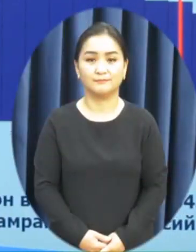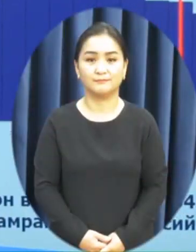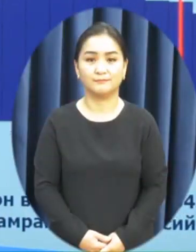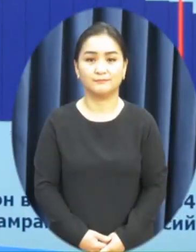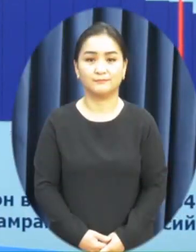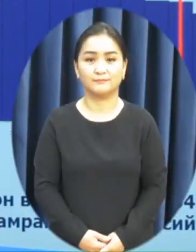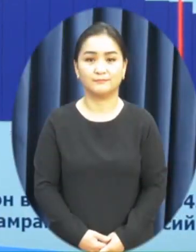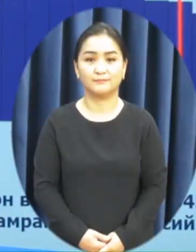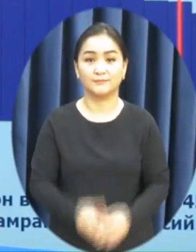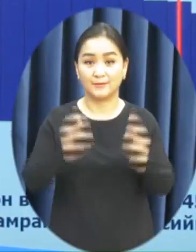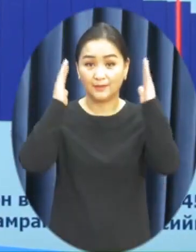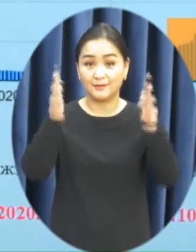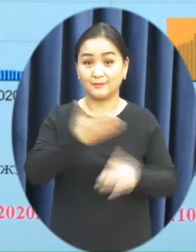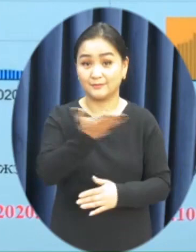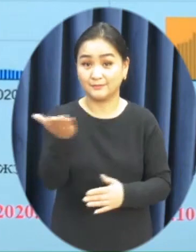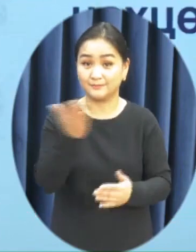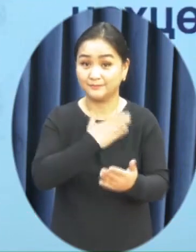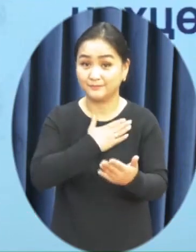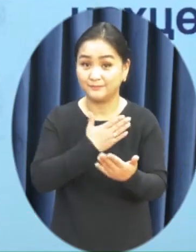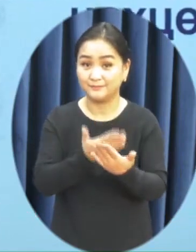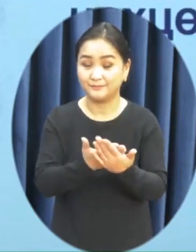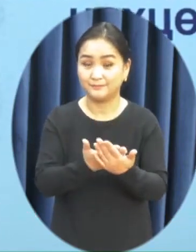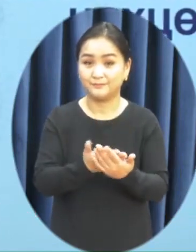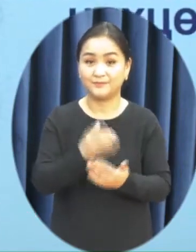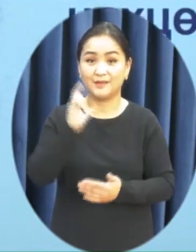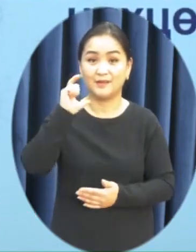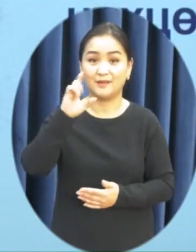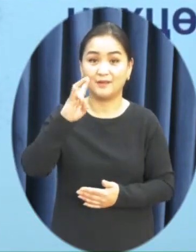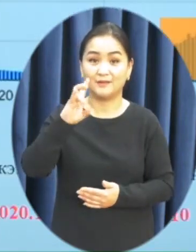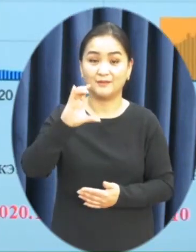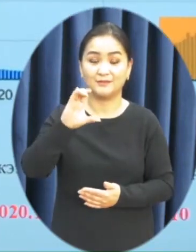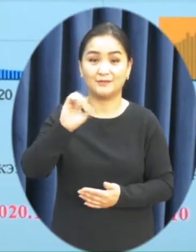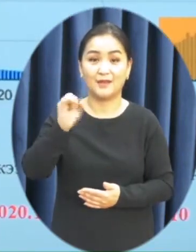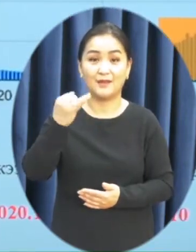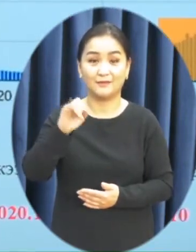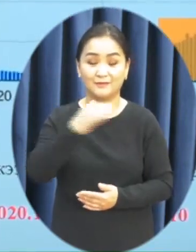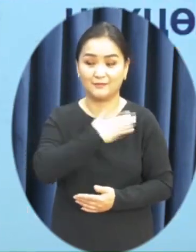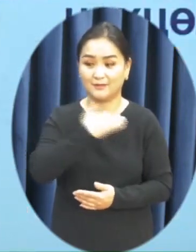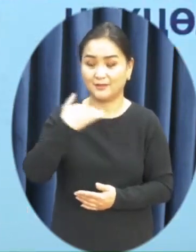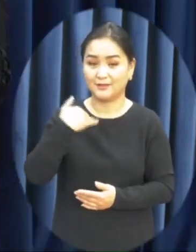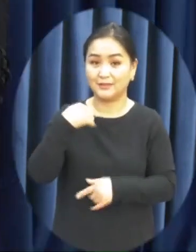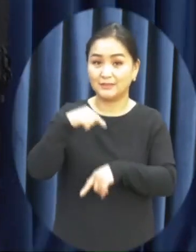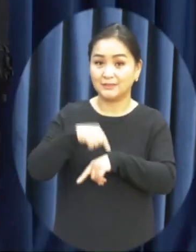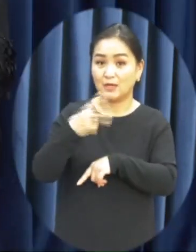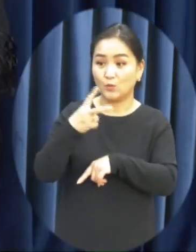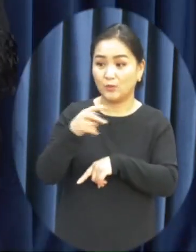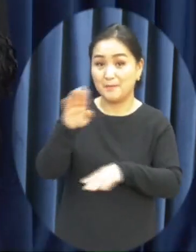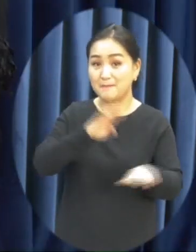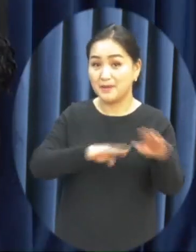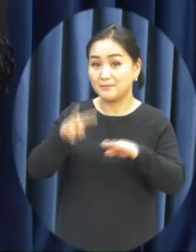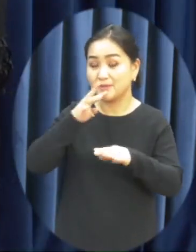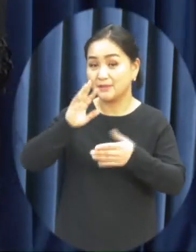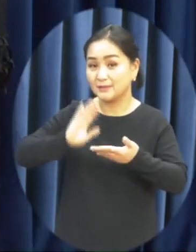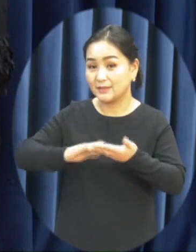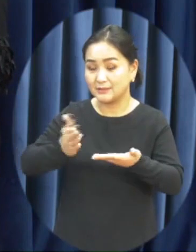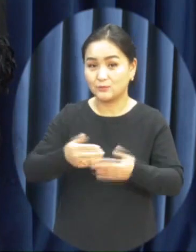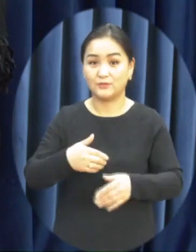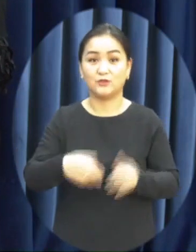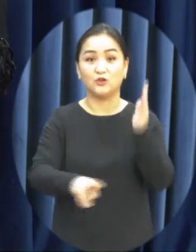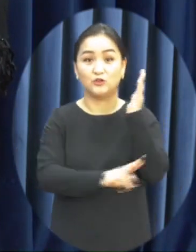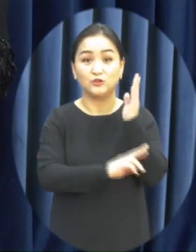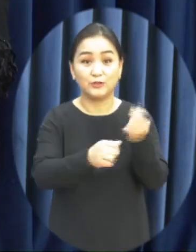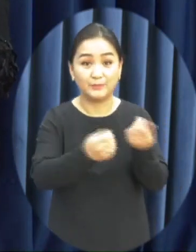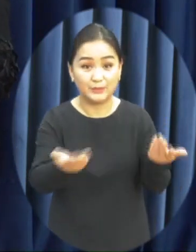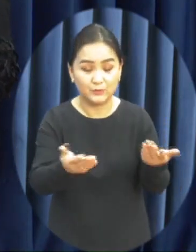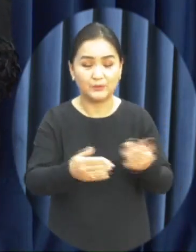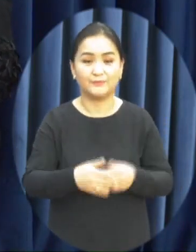Сааа охарал аандулжағад ауахундай байрллааа. Хэнгсахандарахтай. Саагүй энэгсэлөөлөөлдөө холбутай мэндэлэг тайндсүүлэн. Саа тайн лин өдөр мэндэхэргийн. өдөр мэнд